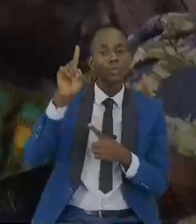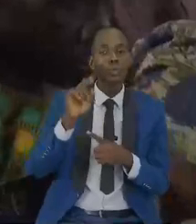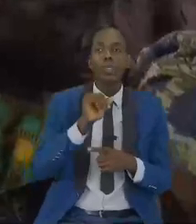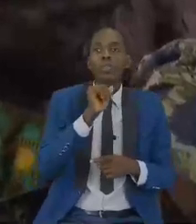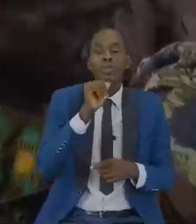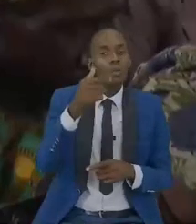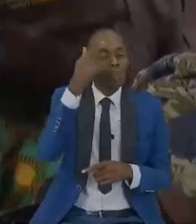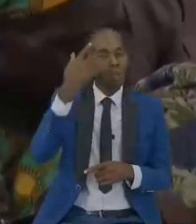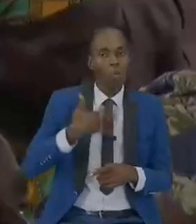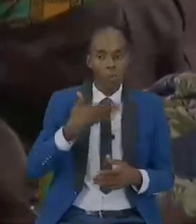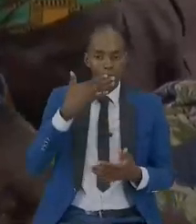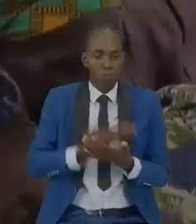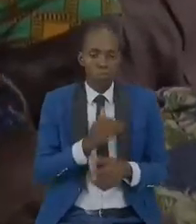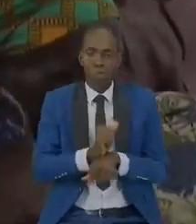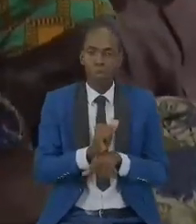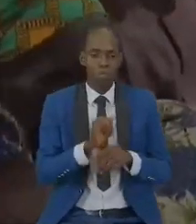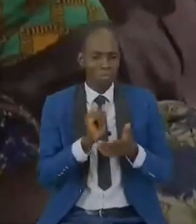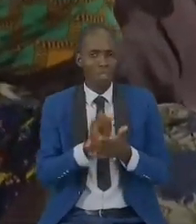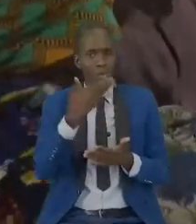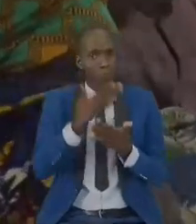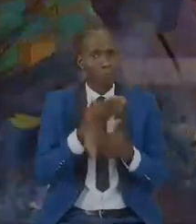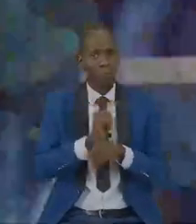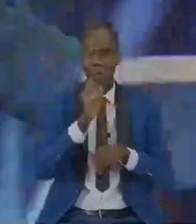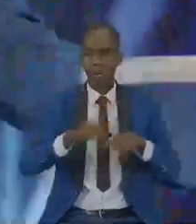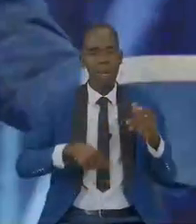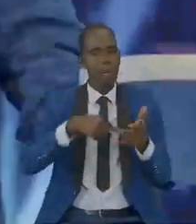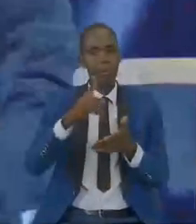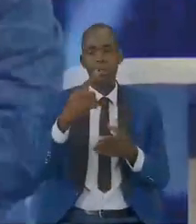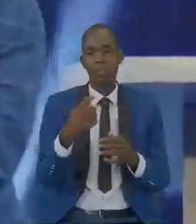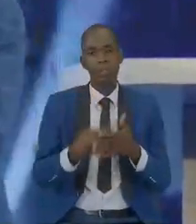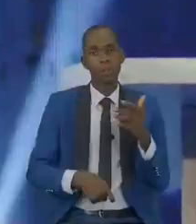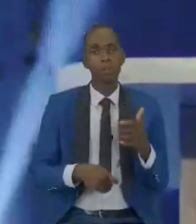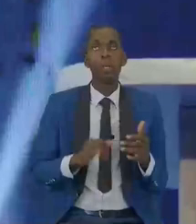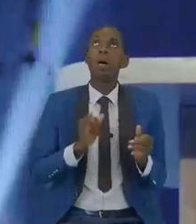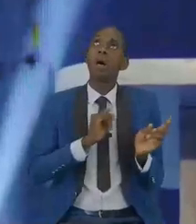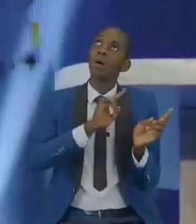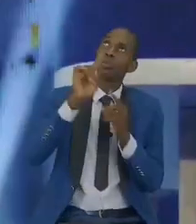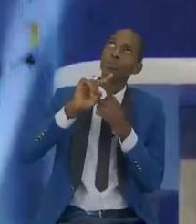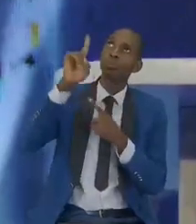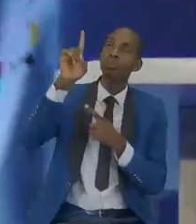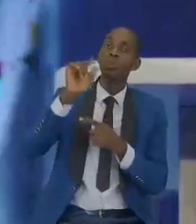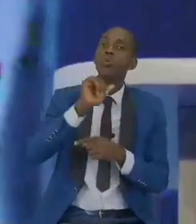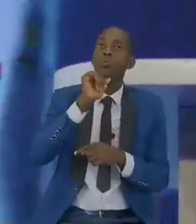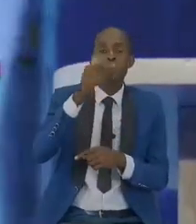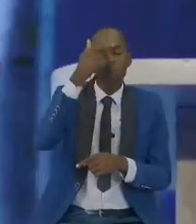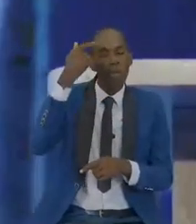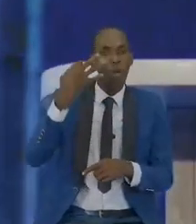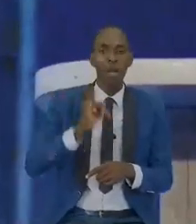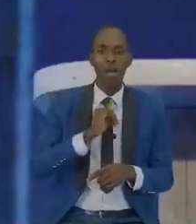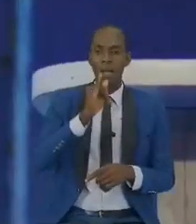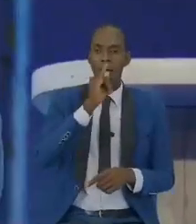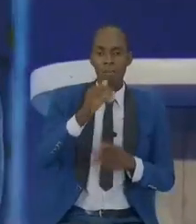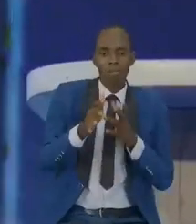je viens. Sur la base, non, sur la base de mes œuvres, cela ne peut jamais payer ce